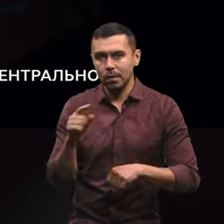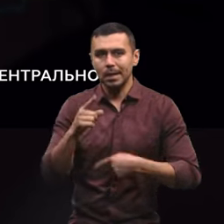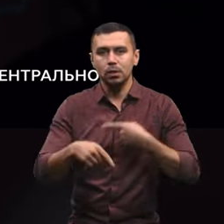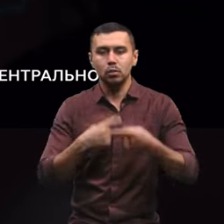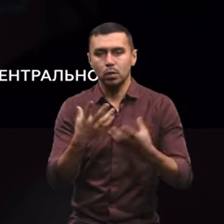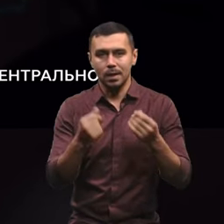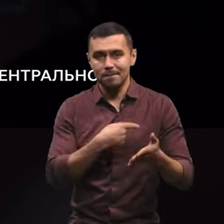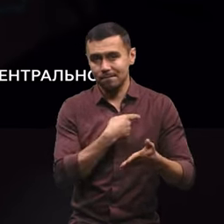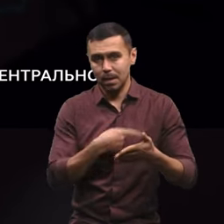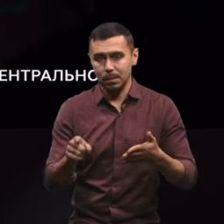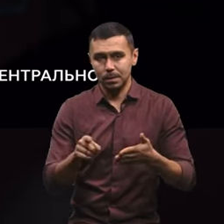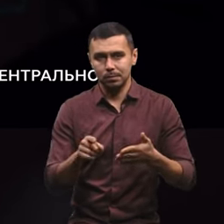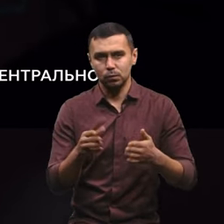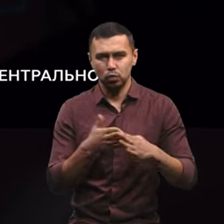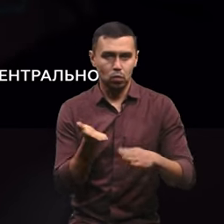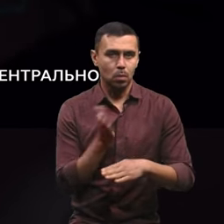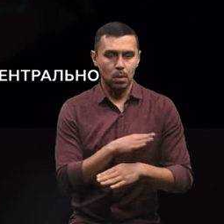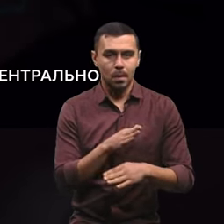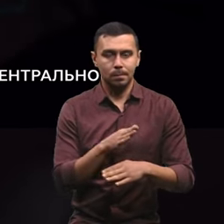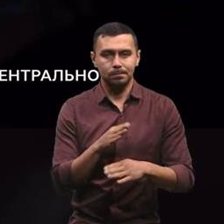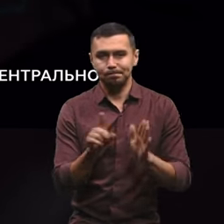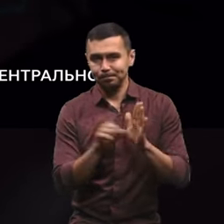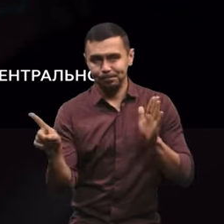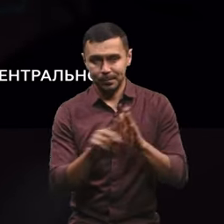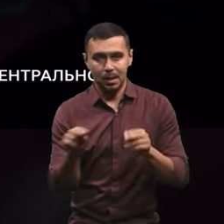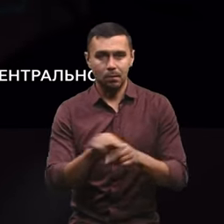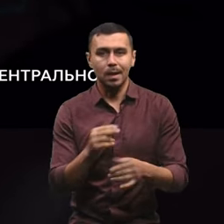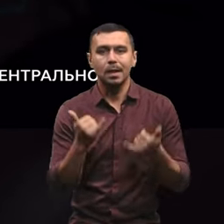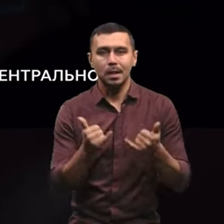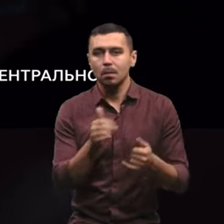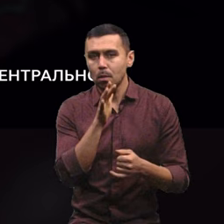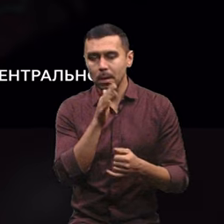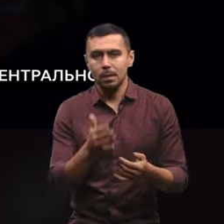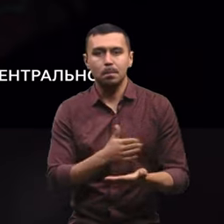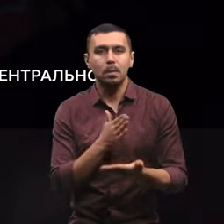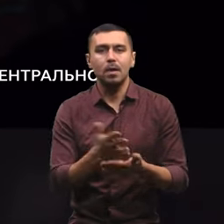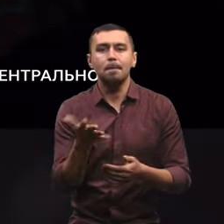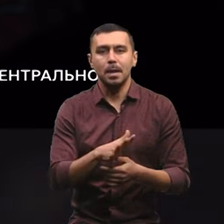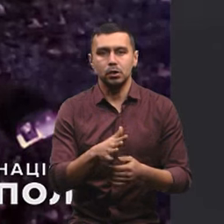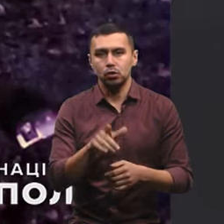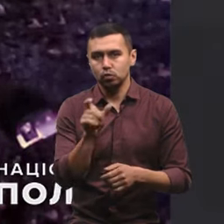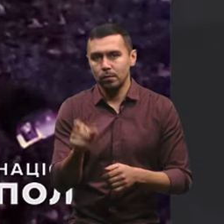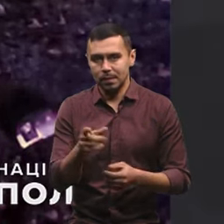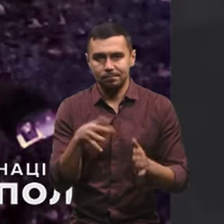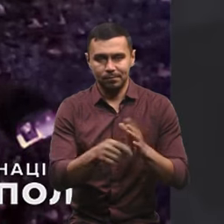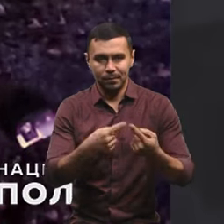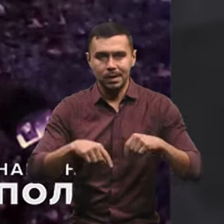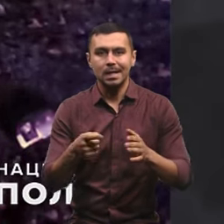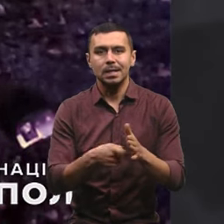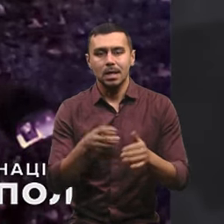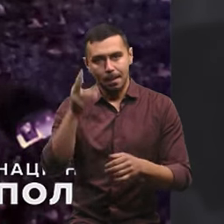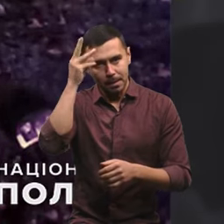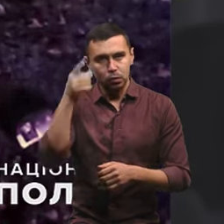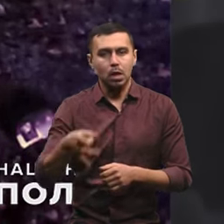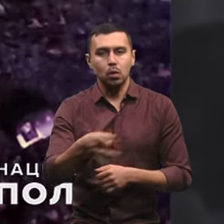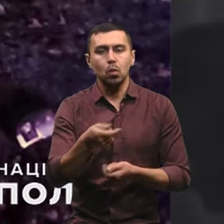добу виписані під нагляд амбулаторного лікування. І на даний момент перебуває 5 чоловік в відділенні. Слідчі Хмельницького районного